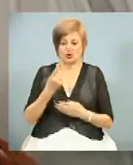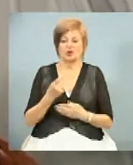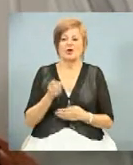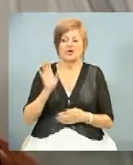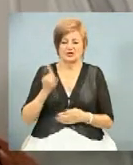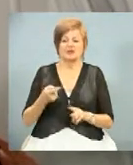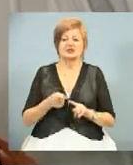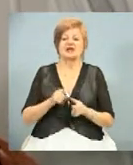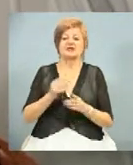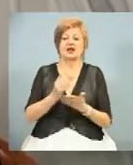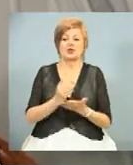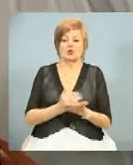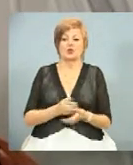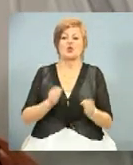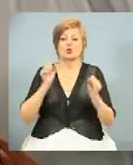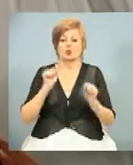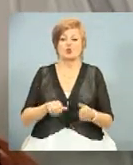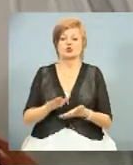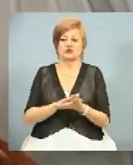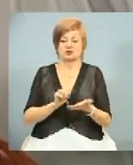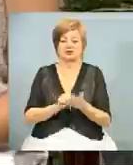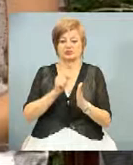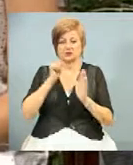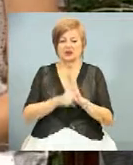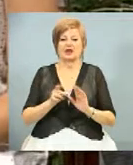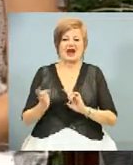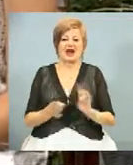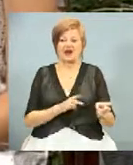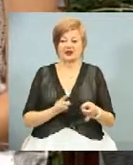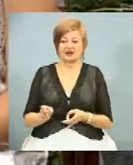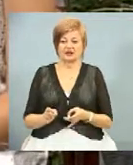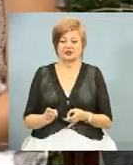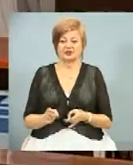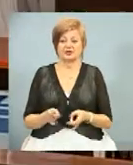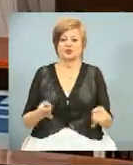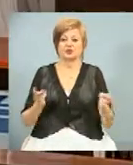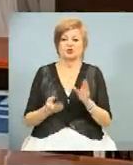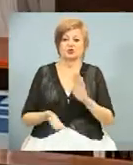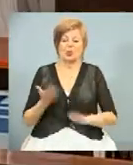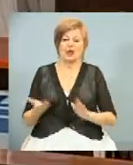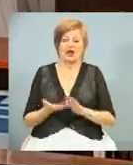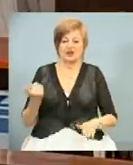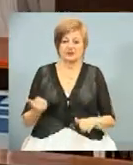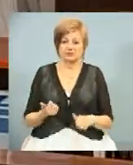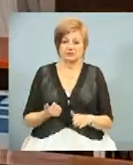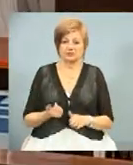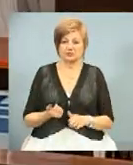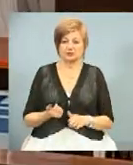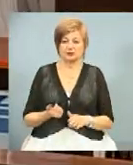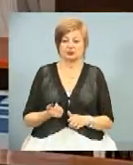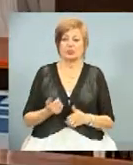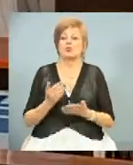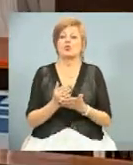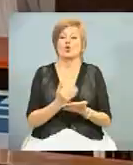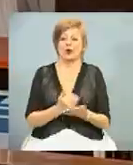тій програмі, бо його можуть зламати хакери. Тоді треба одразу удаляти. Кого? Програму. Вірус,